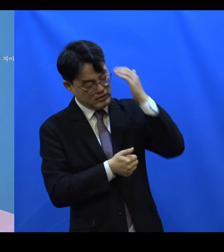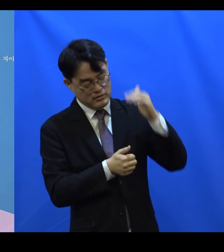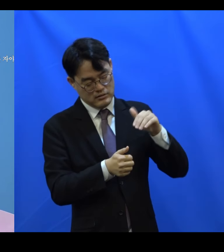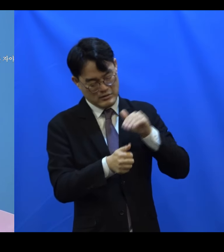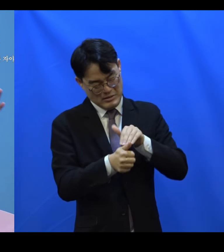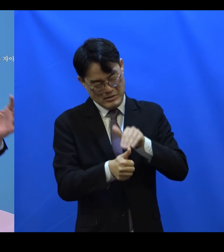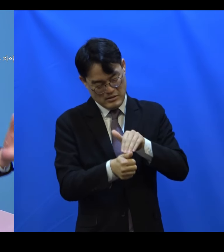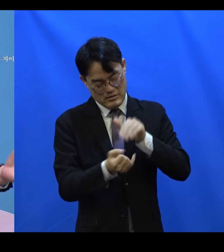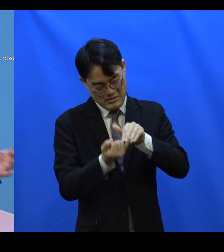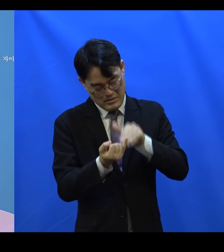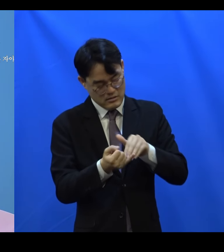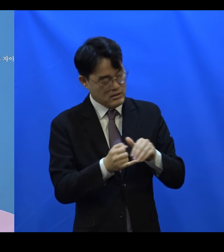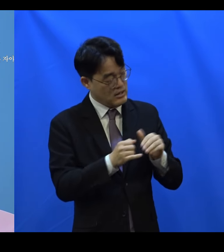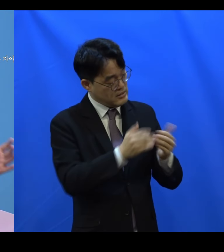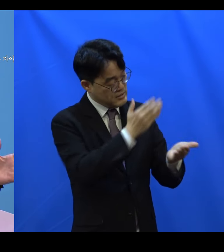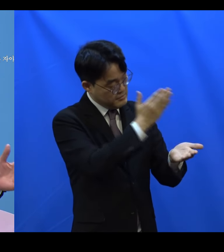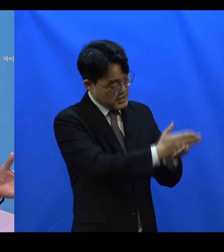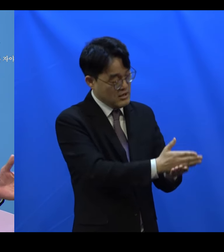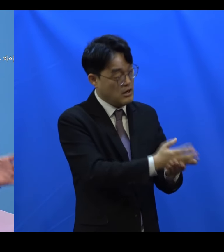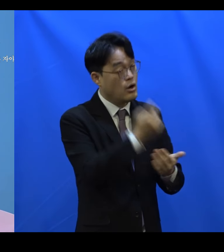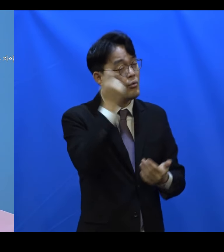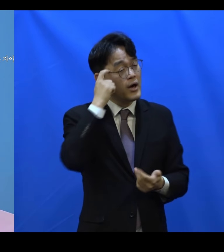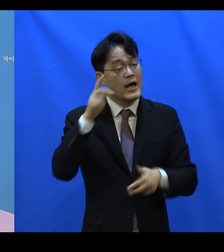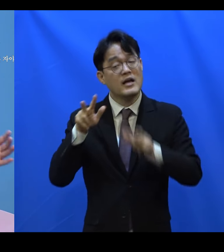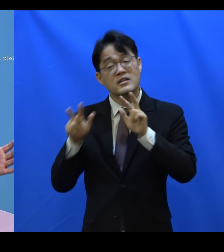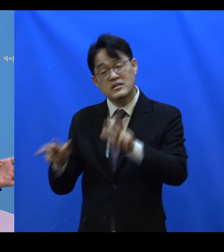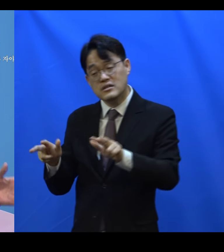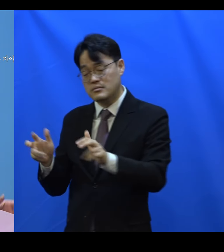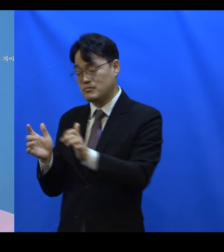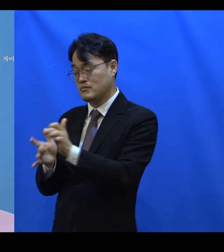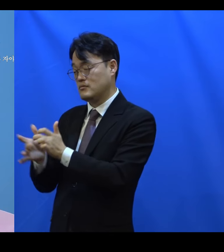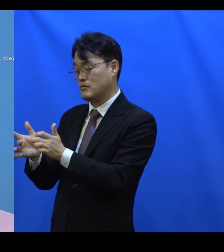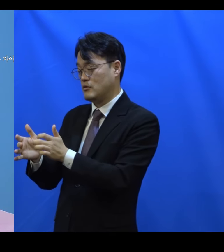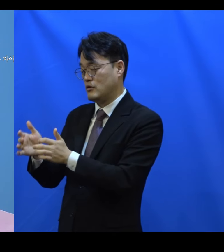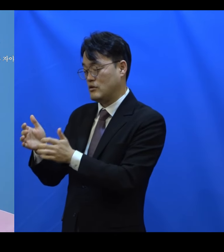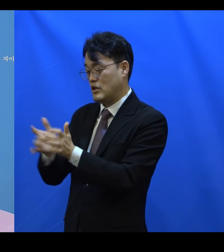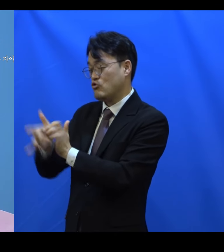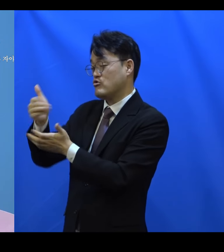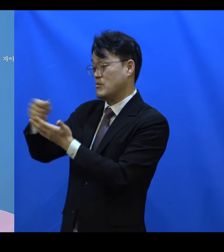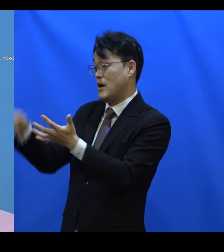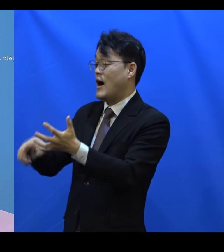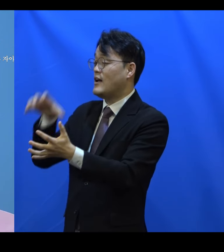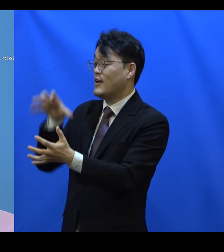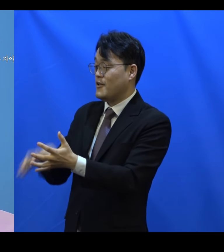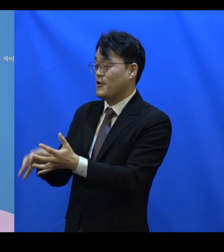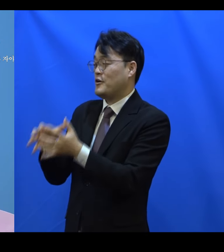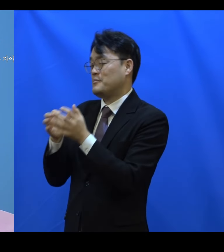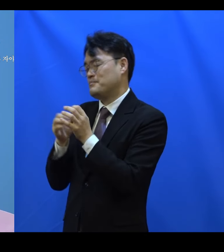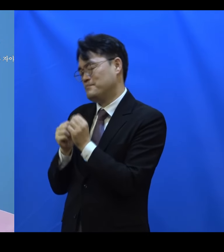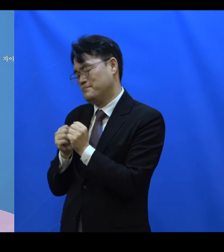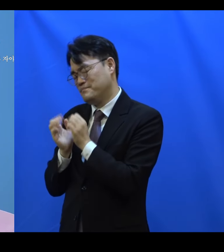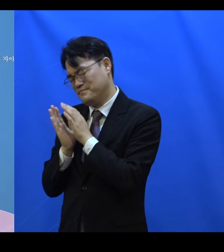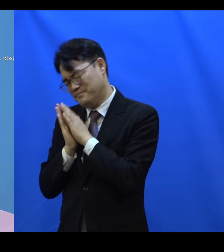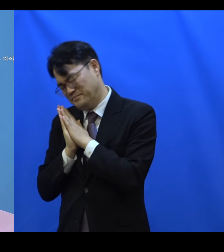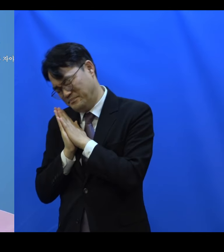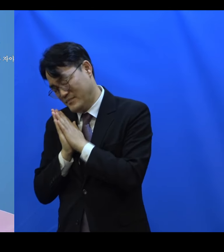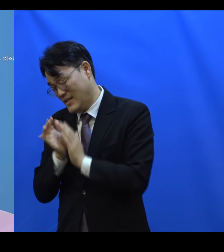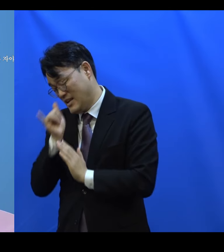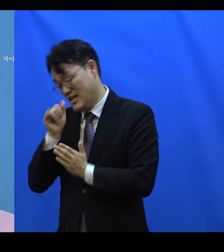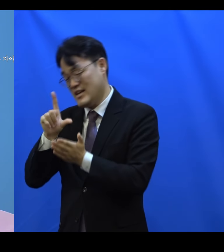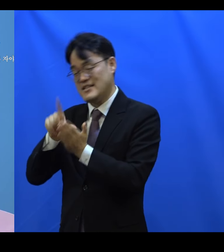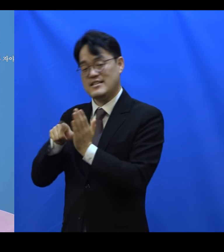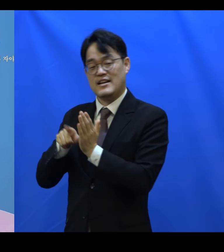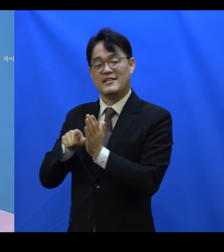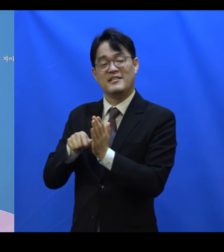누리고 있는 사랑의 최상의 상태가 지속되기를 원하는 거. 그 어떤 것으로도 지금 누리는 이 순간을 망치고 싶지 않아. 이